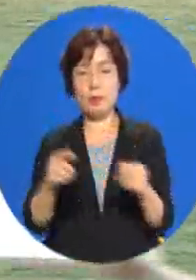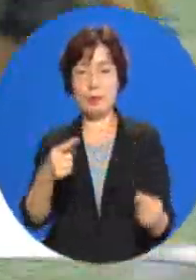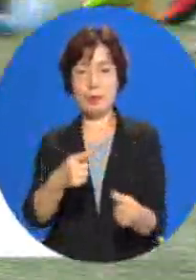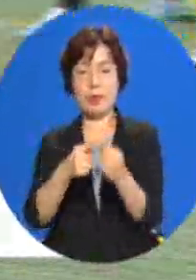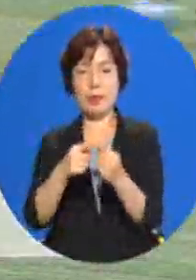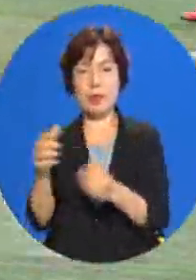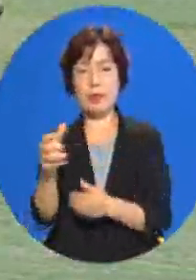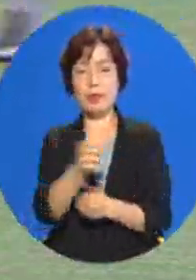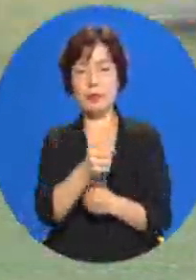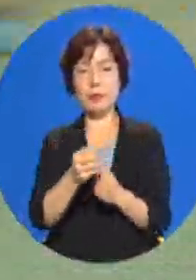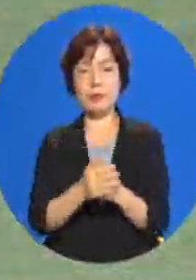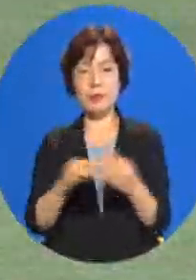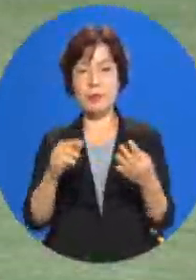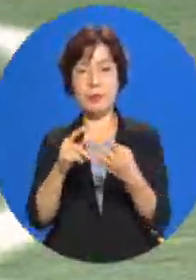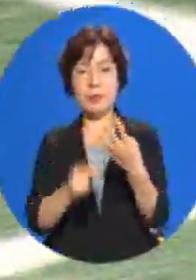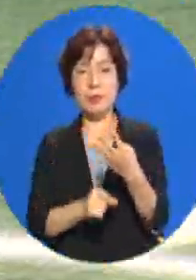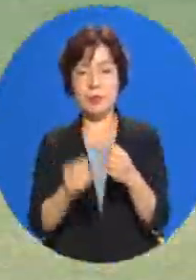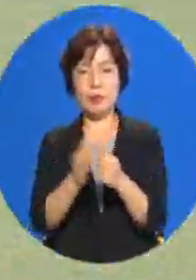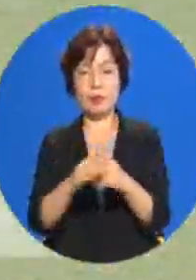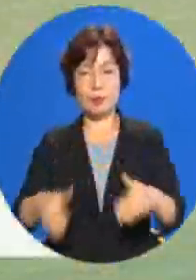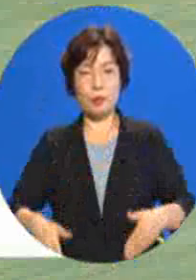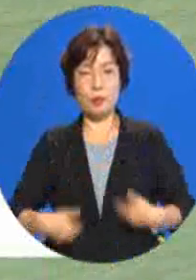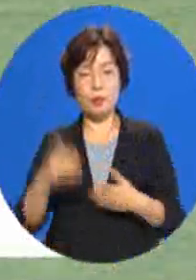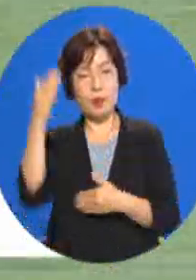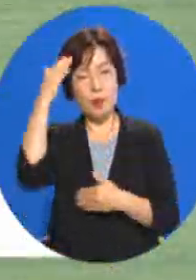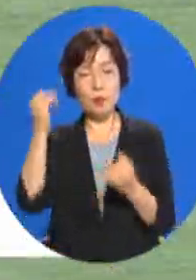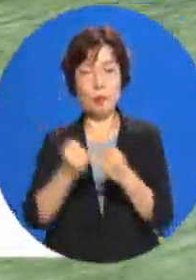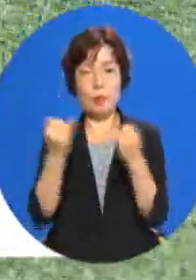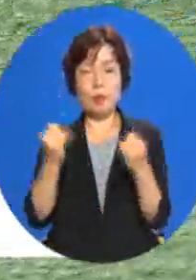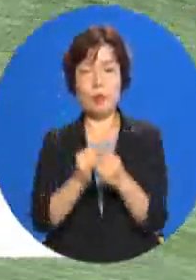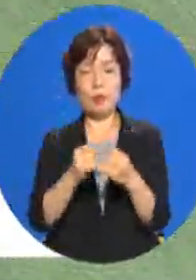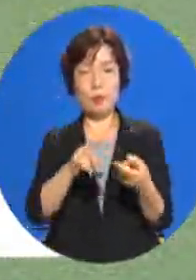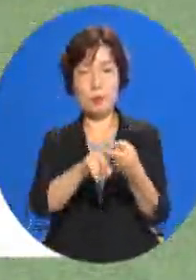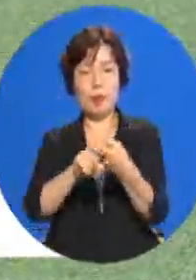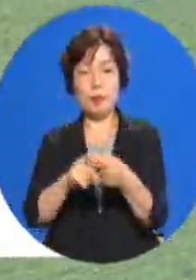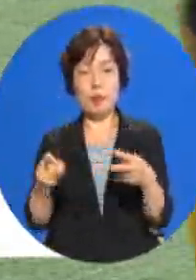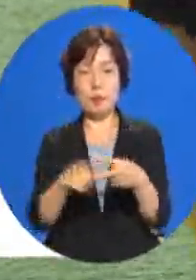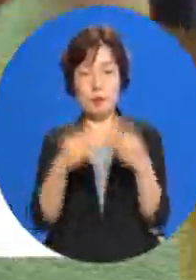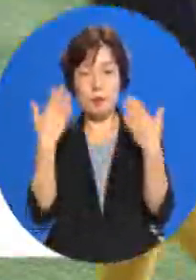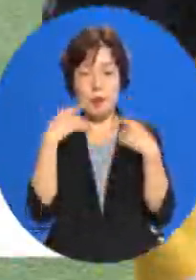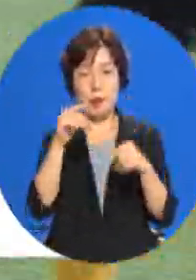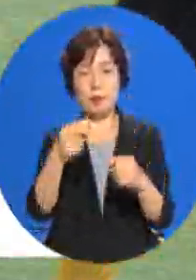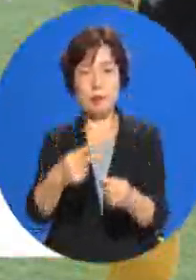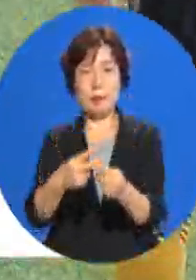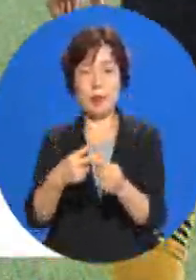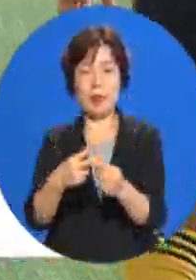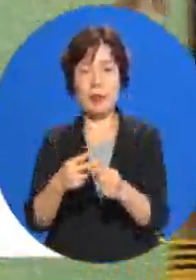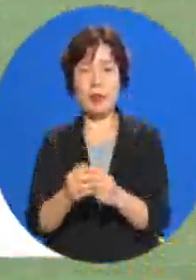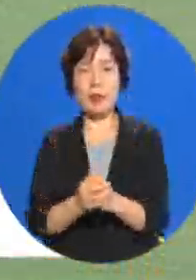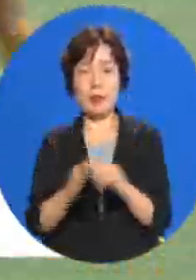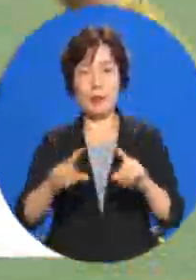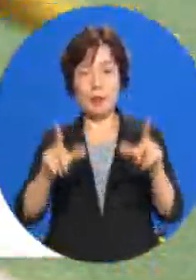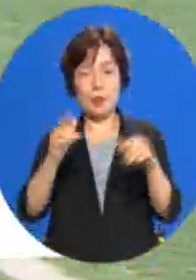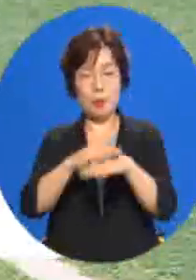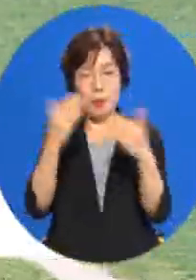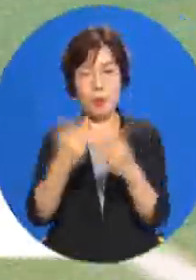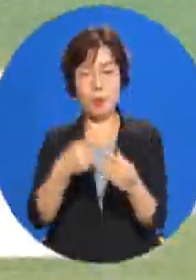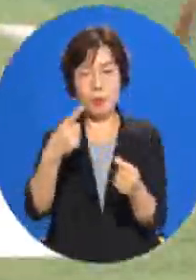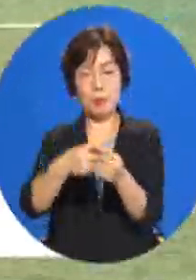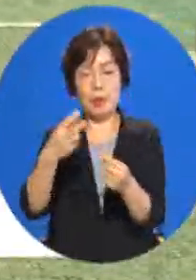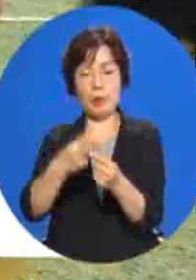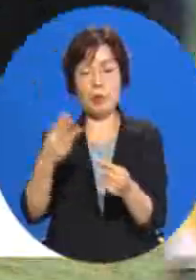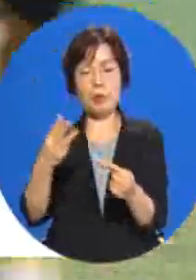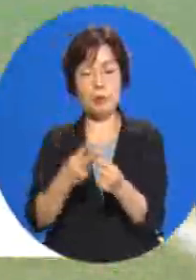차지했습니다. 지난 4월 춘계 한국여자축구연맹전 초등부 대회에서는 준우승을 차지해 올해만 3개의